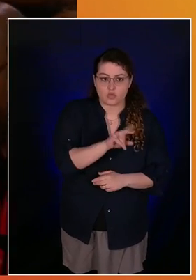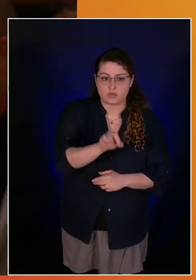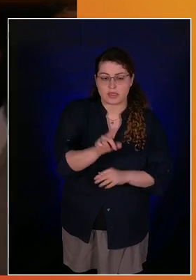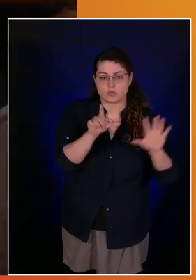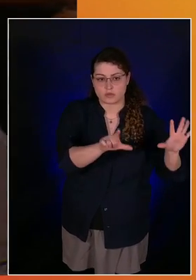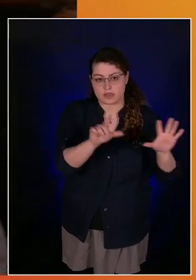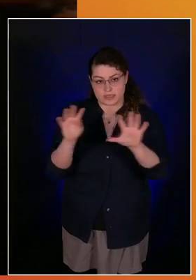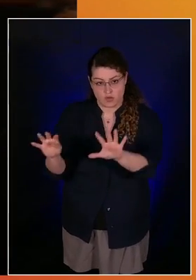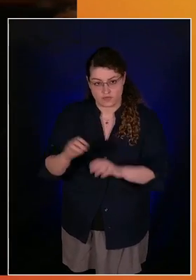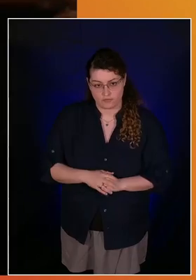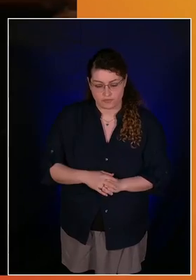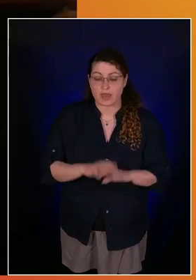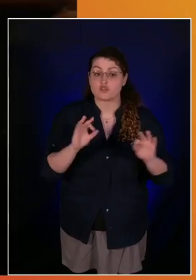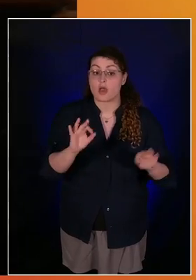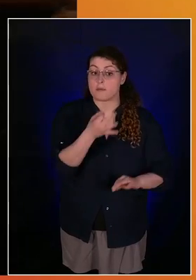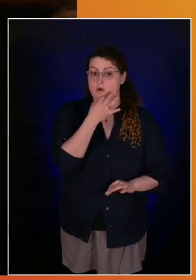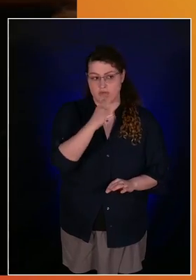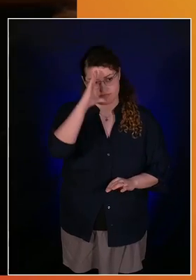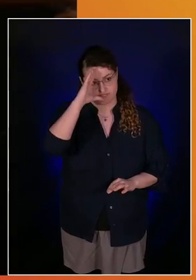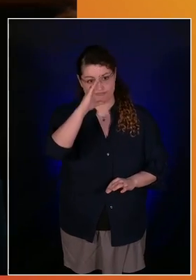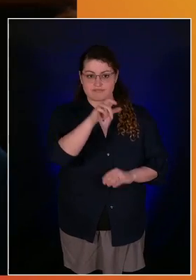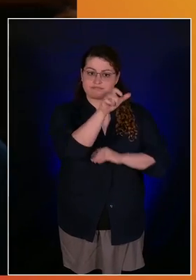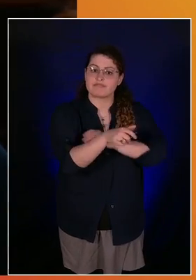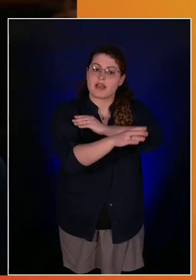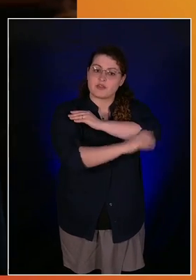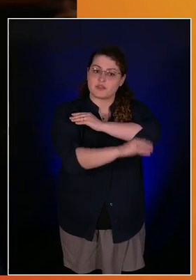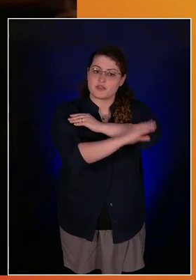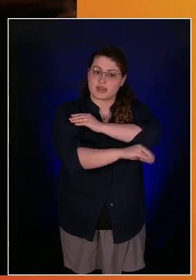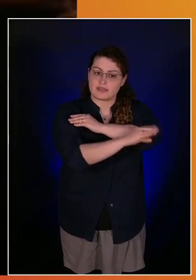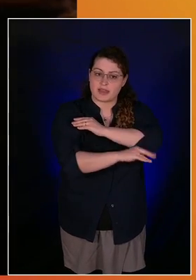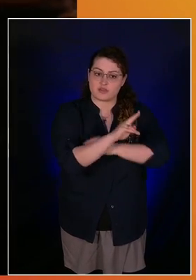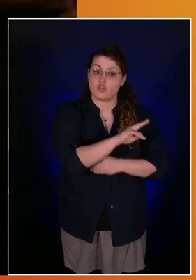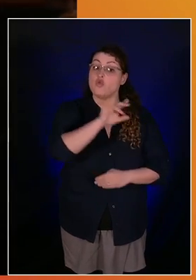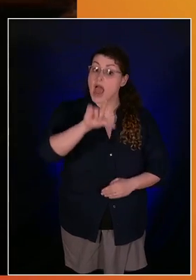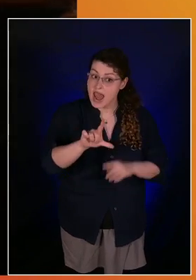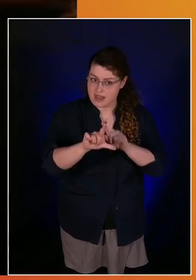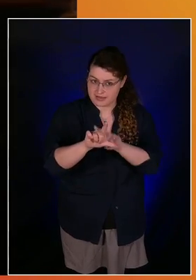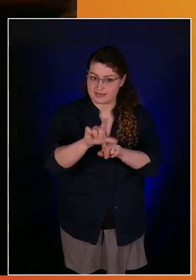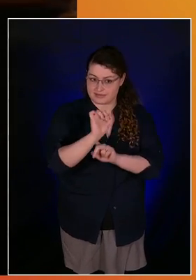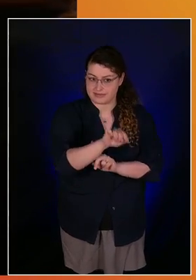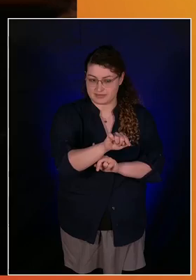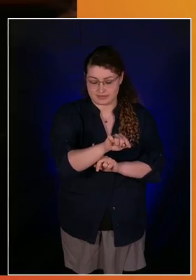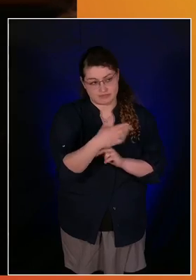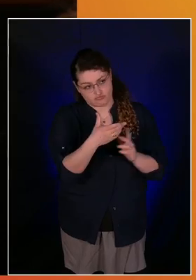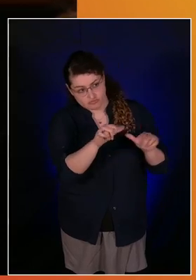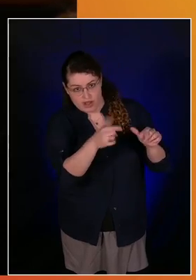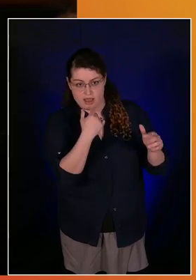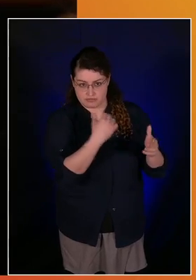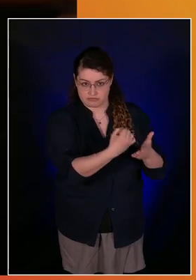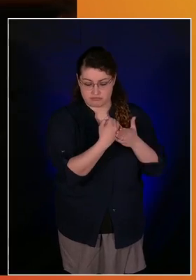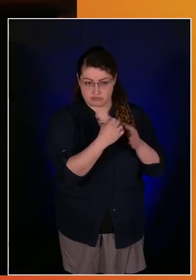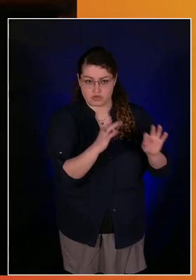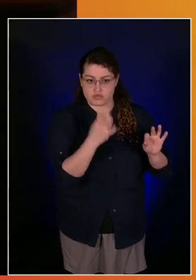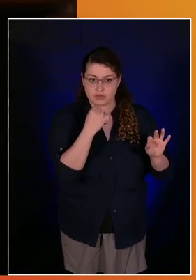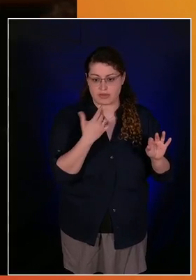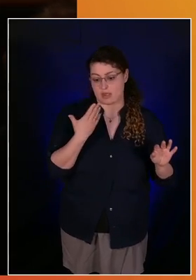79 j'en profite pour saluer mon secr le secrétaire général de l'UD de l'UL de la gaâtine libre qui se matin avec deux camarades de